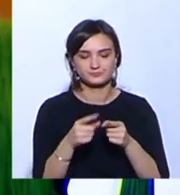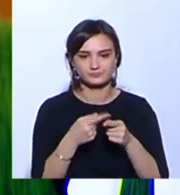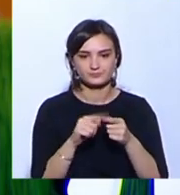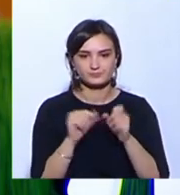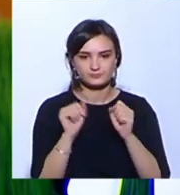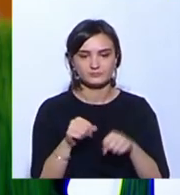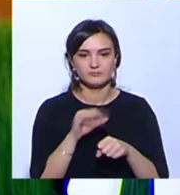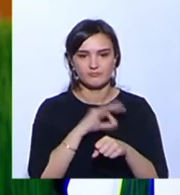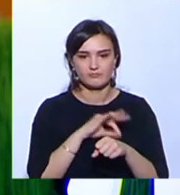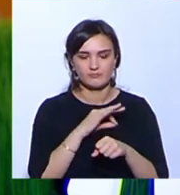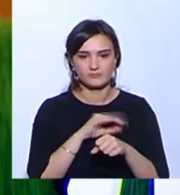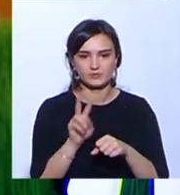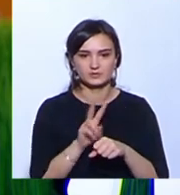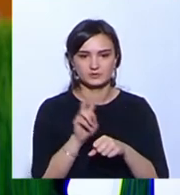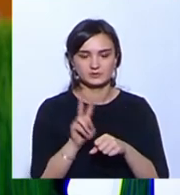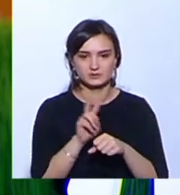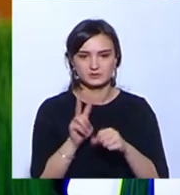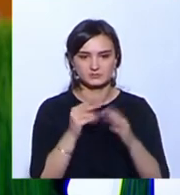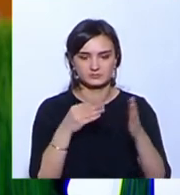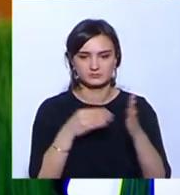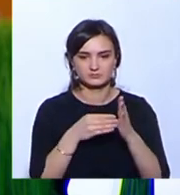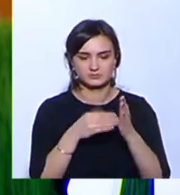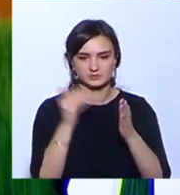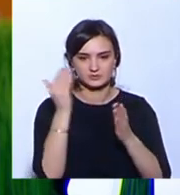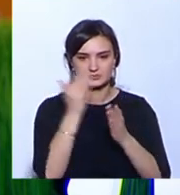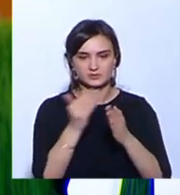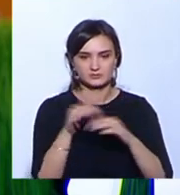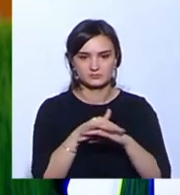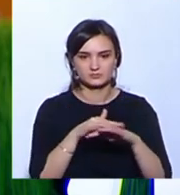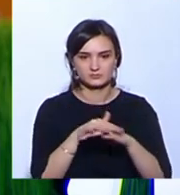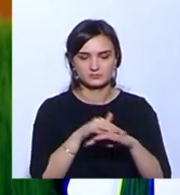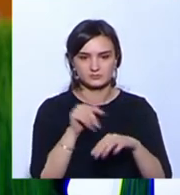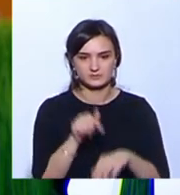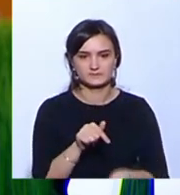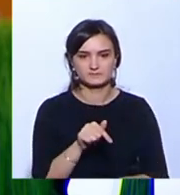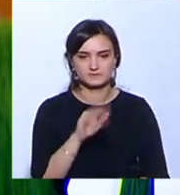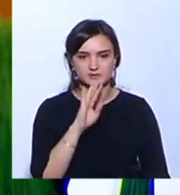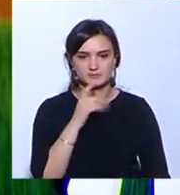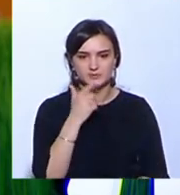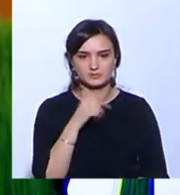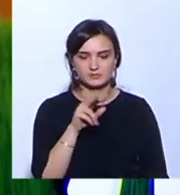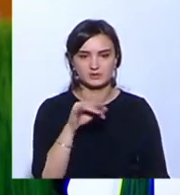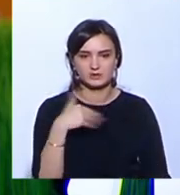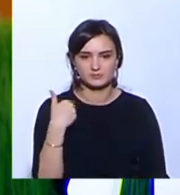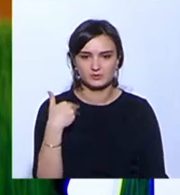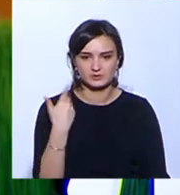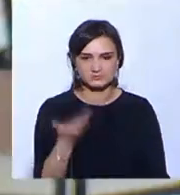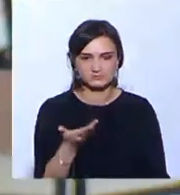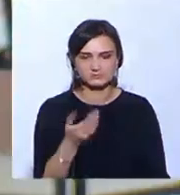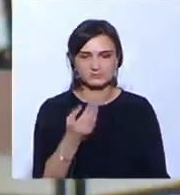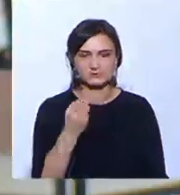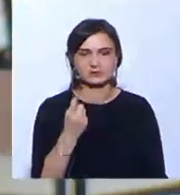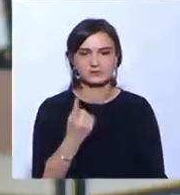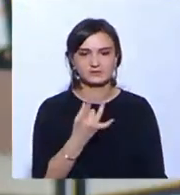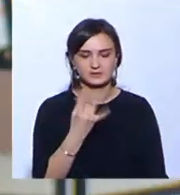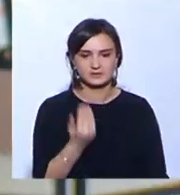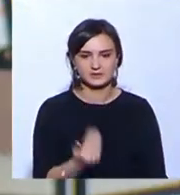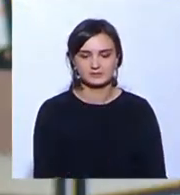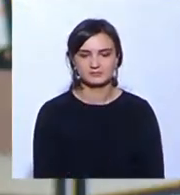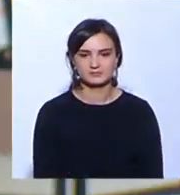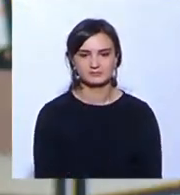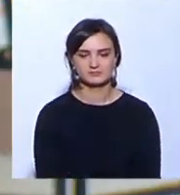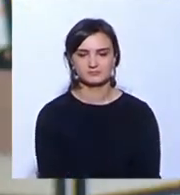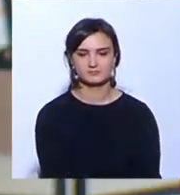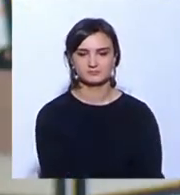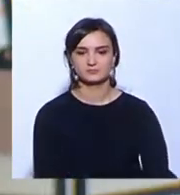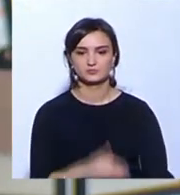მაქსიმუმ შეიძლება გამოიყენოთ 2 საათი და ისიც საზოგადოებრივი თავშეყრის ადგილებში. ქალბატონ ლალი, დილამ შიდობისა. კიდევ ერთხელ